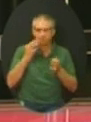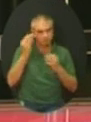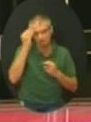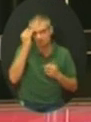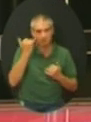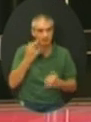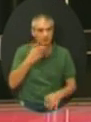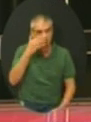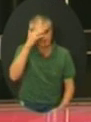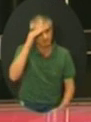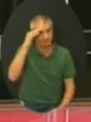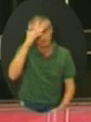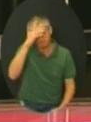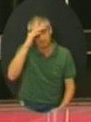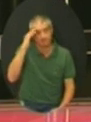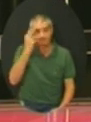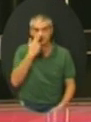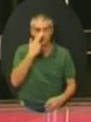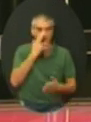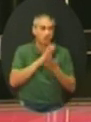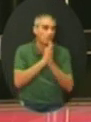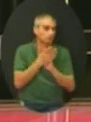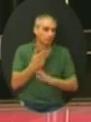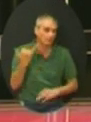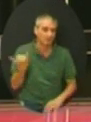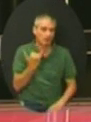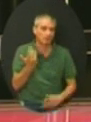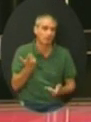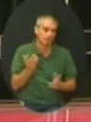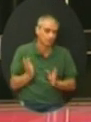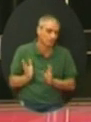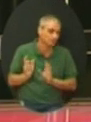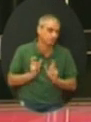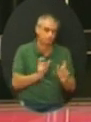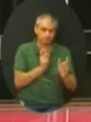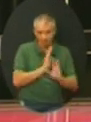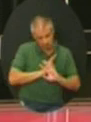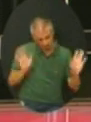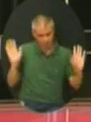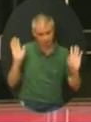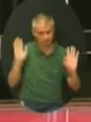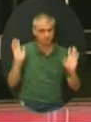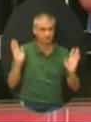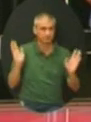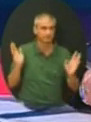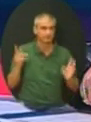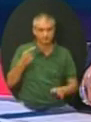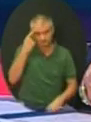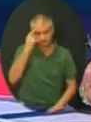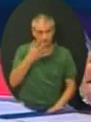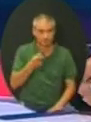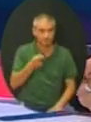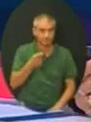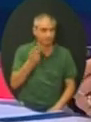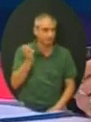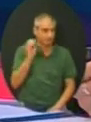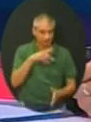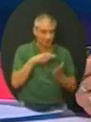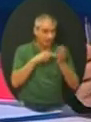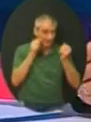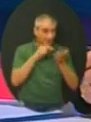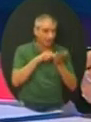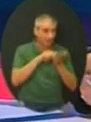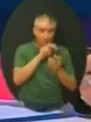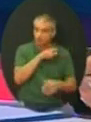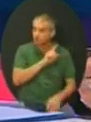זוכר כרגע את שמו, שניסו לשנות, וכל פעם דחקו אותם. די, בואו נעצור. את יודעת מה? באת להסביר בגלל העניין